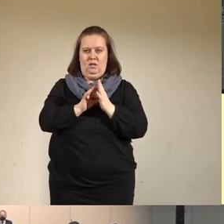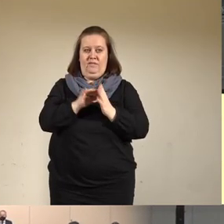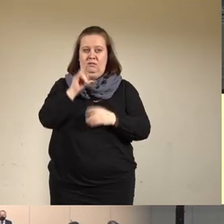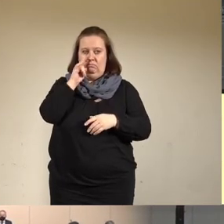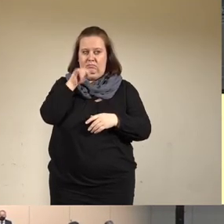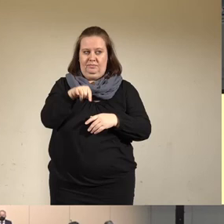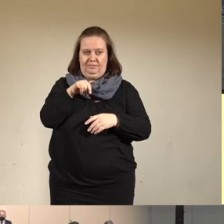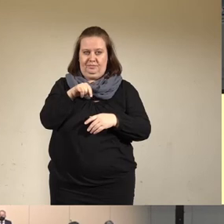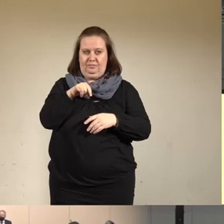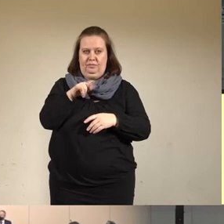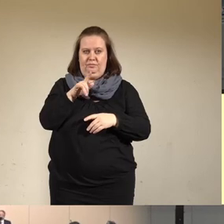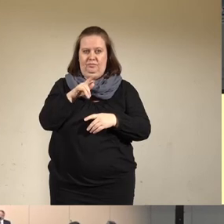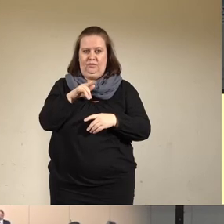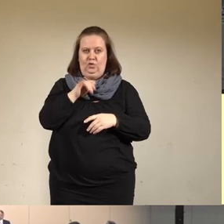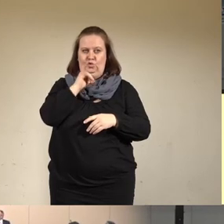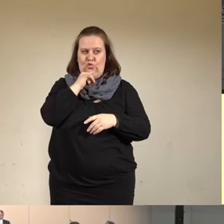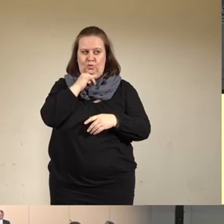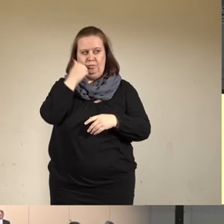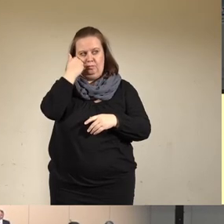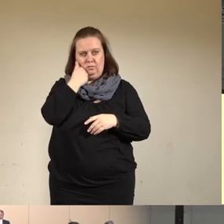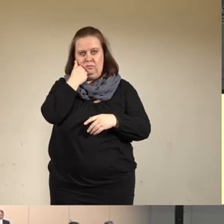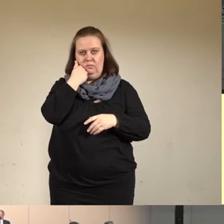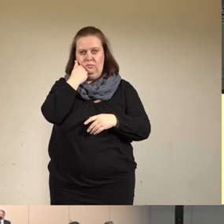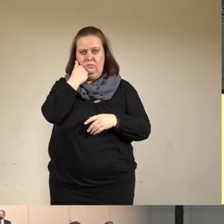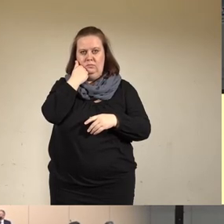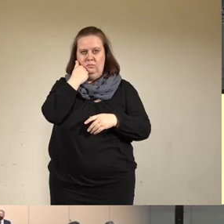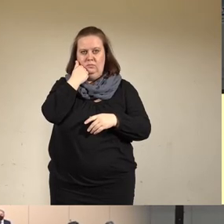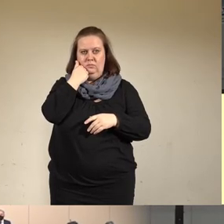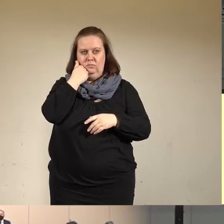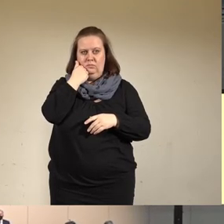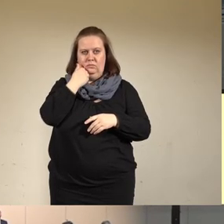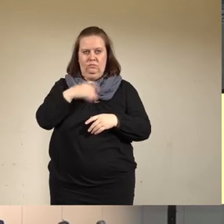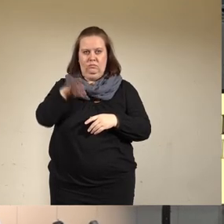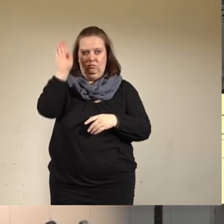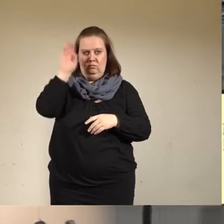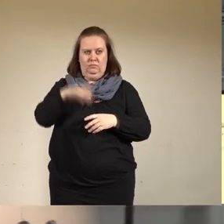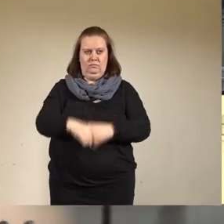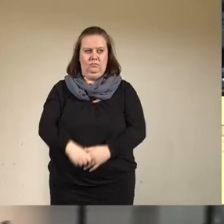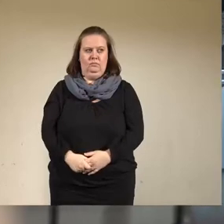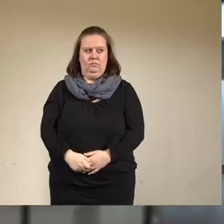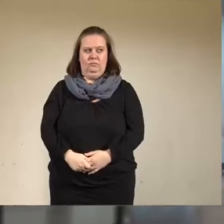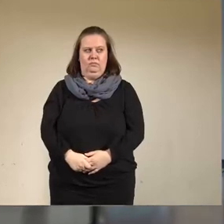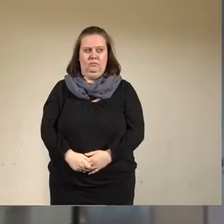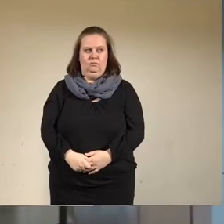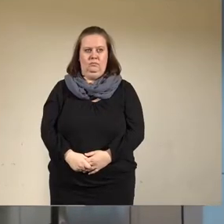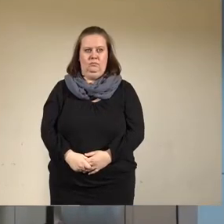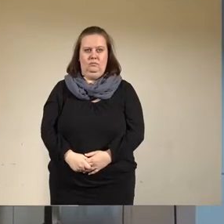diesem zustimmen möchte, den bitte ich jetzt um sein Stimmzeichen.